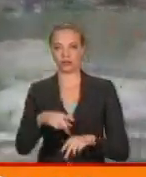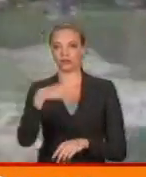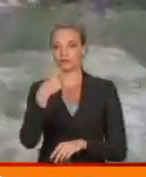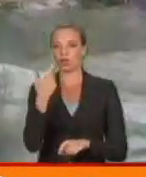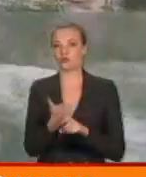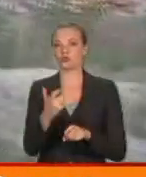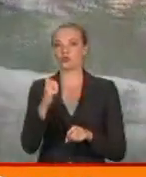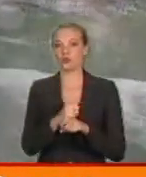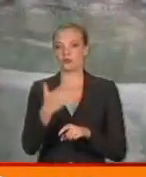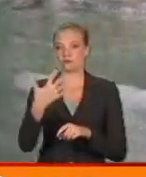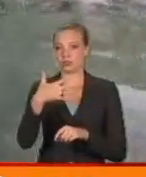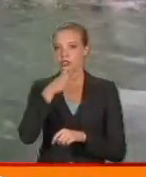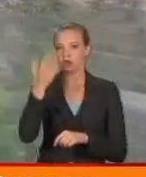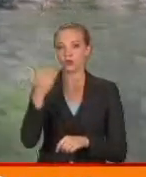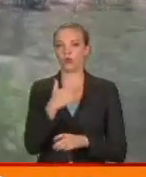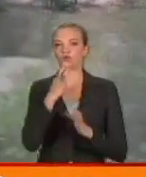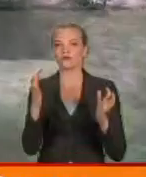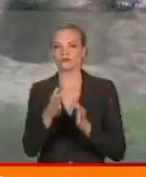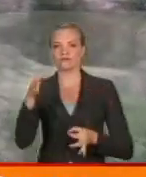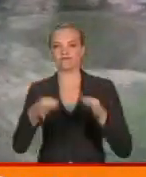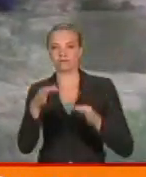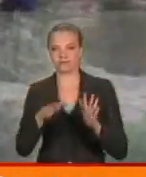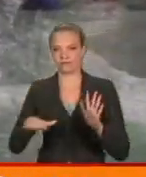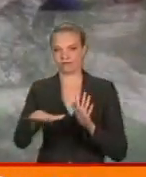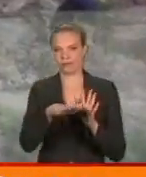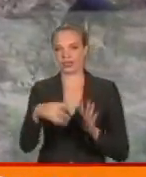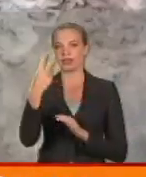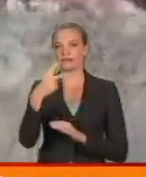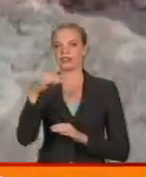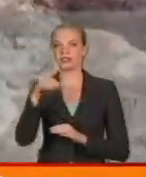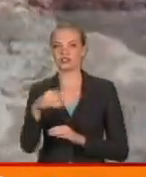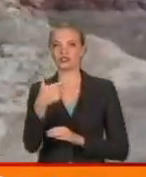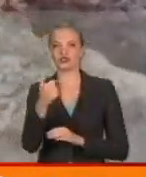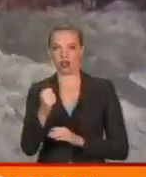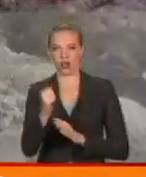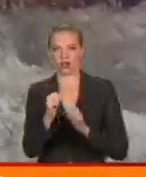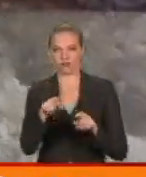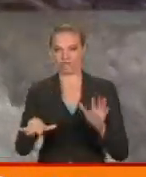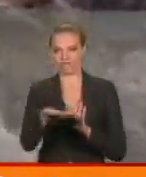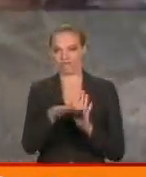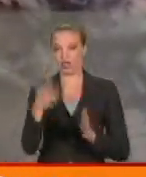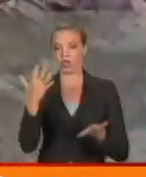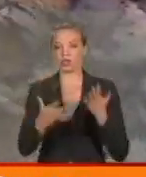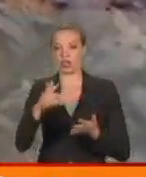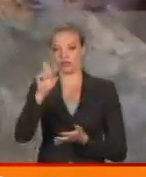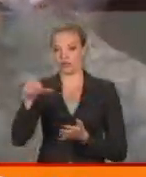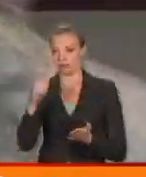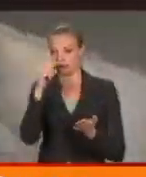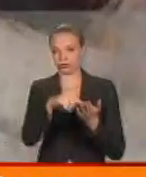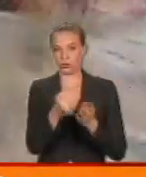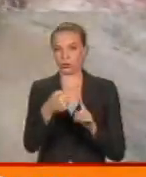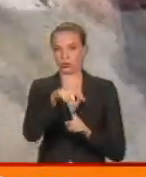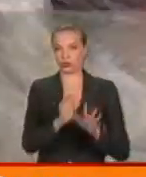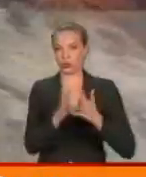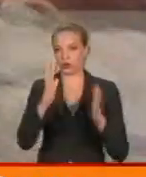Кажуть, понад півстоліття намагаються зберегти рельєф, флору та фауну 20 тисяч гектарів заповідника. Якщо ж бурштинокопачі дістануться